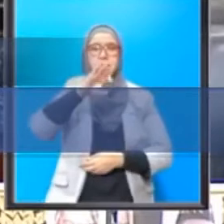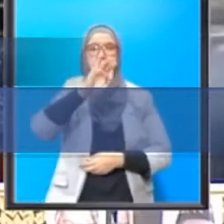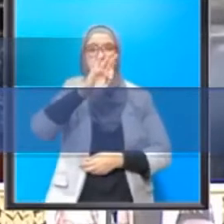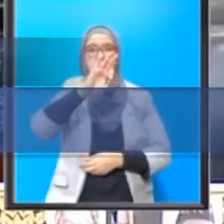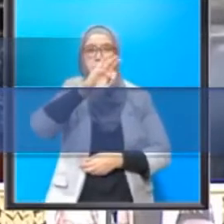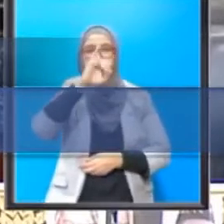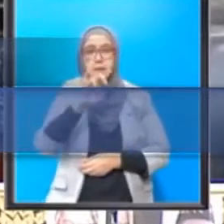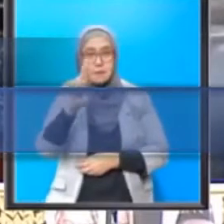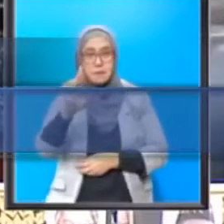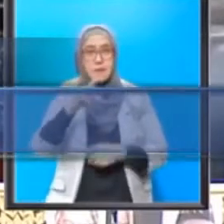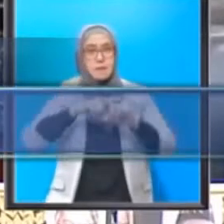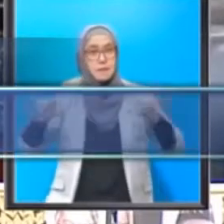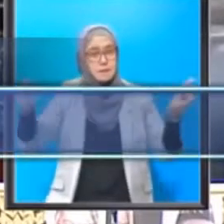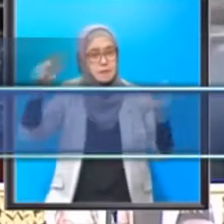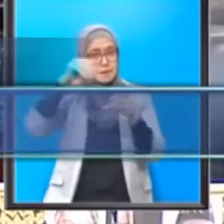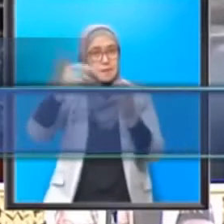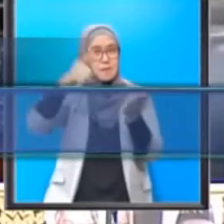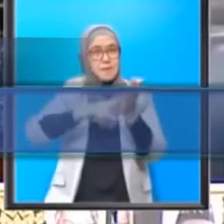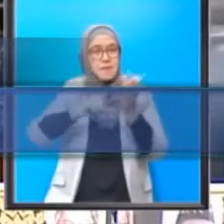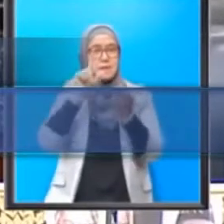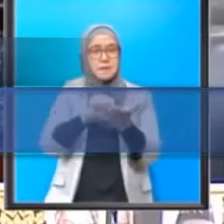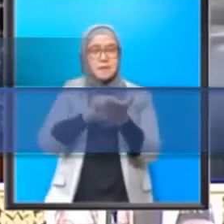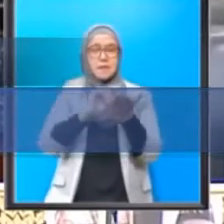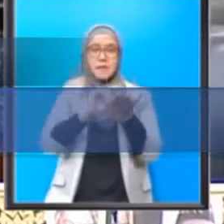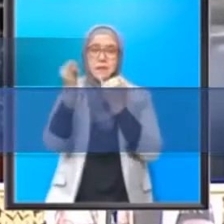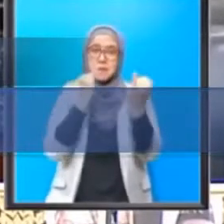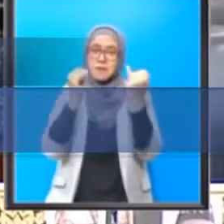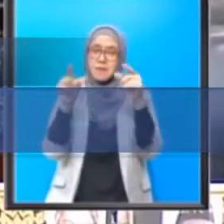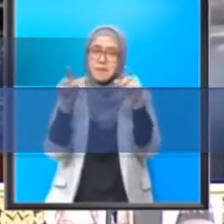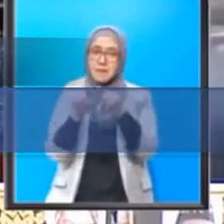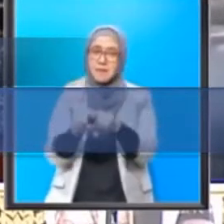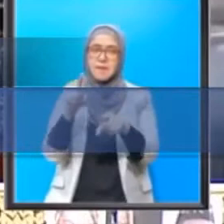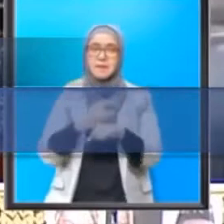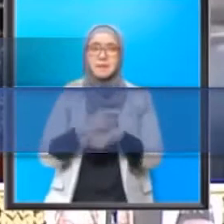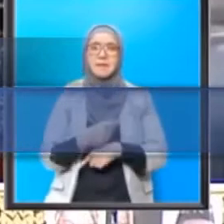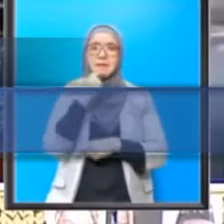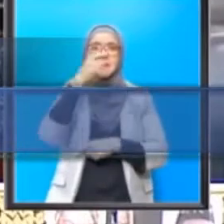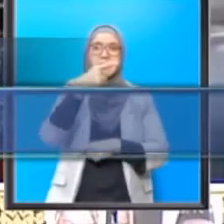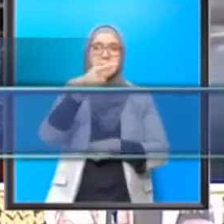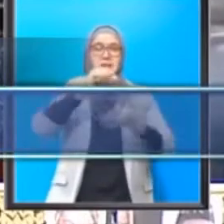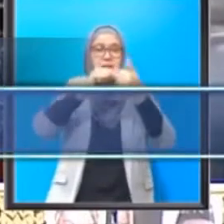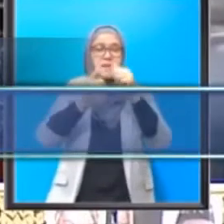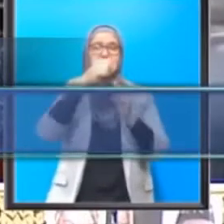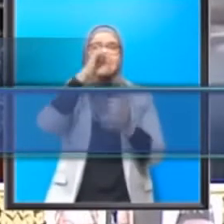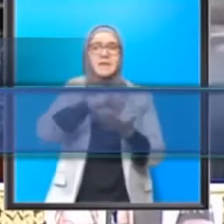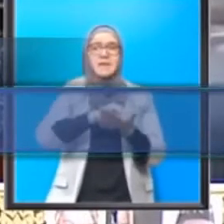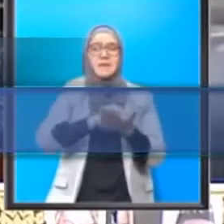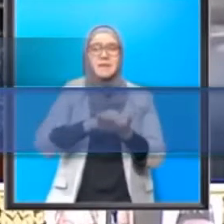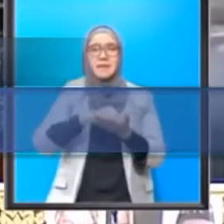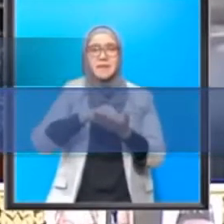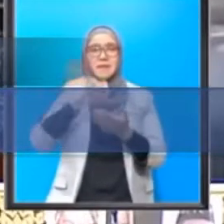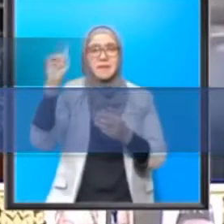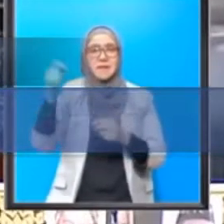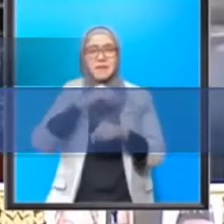Namun demikian, dalam laporan media yang sama menyatakan bahawa masalah tersebut hanya berkesan